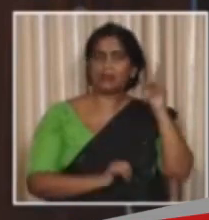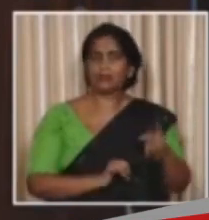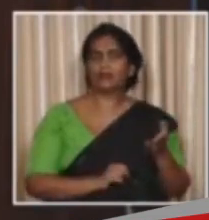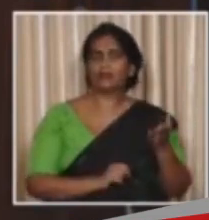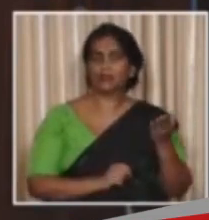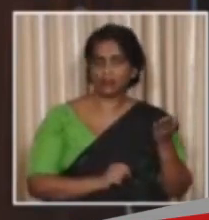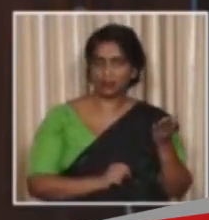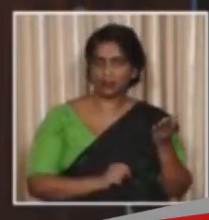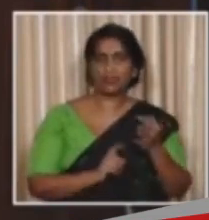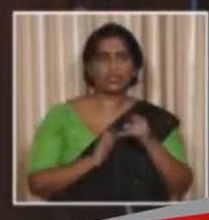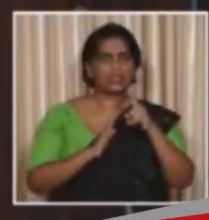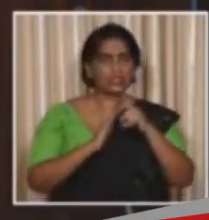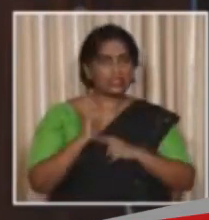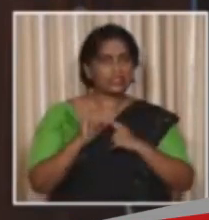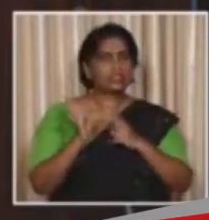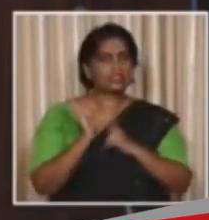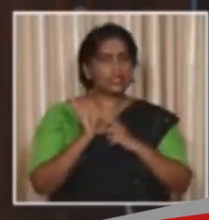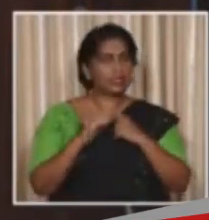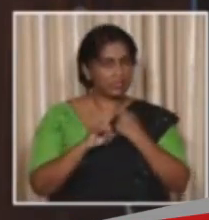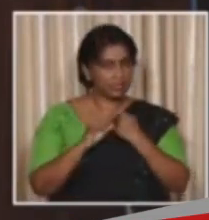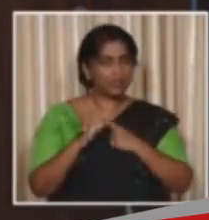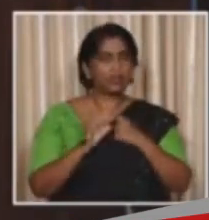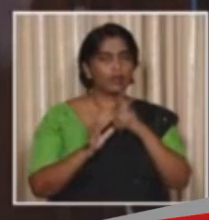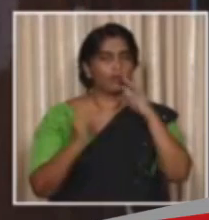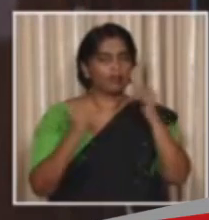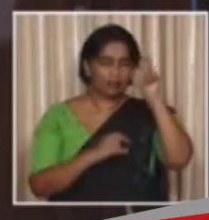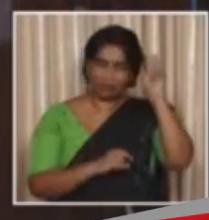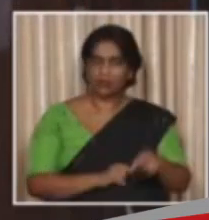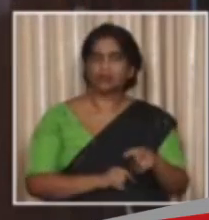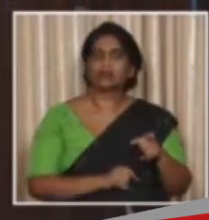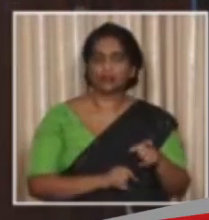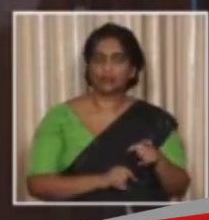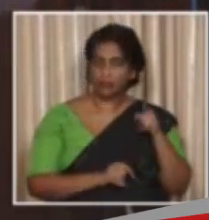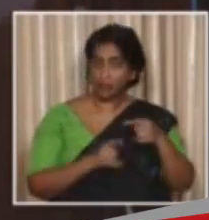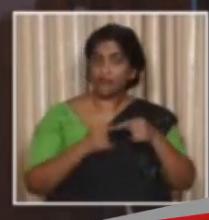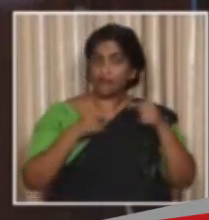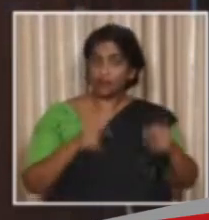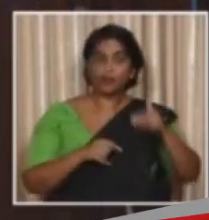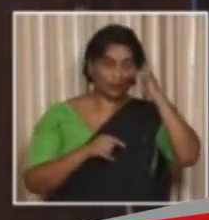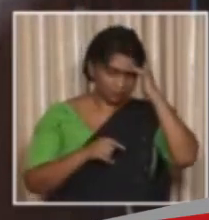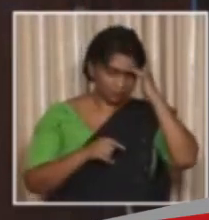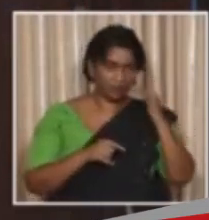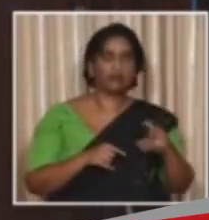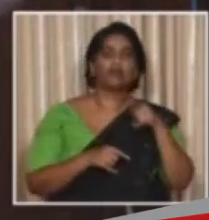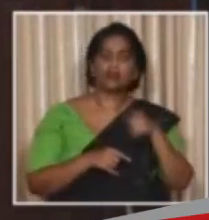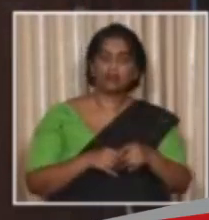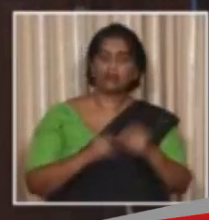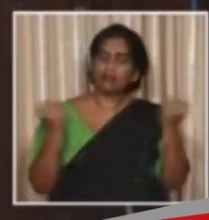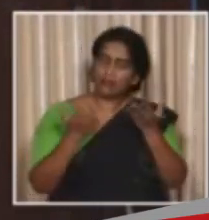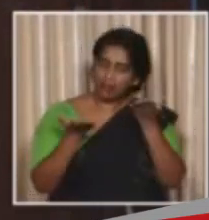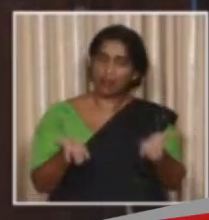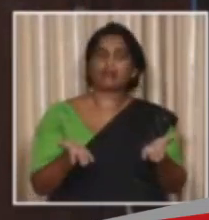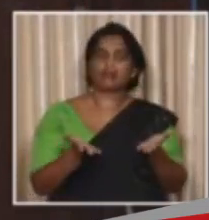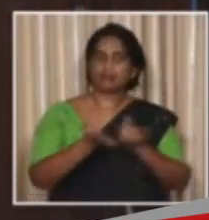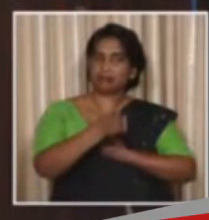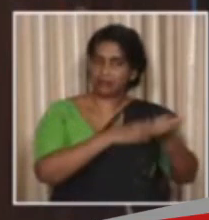මූ වසලෙක් මේ ජනක රත්නායක කියන්නේ වසලෙක් වසලෙක් ඉඳගන්නේ විපක්ෂද විපක්ෂ නායකතුමාද ඉතින් එතුමාලත්